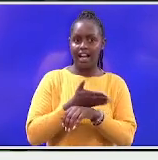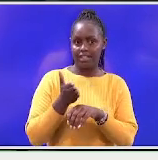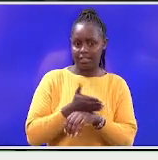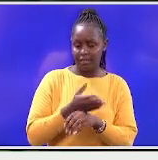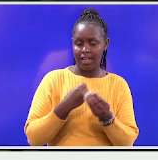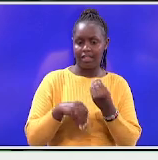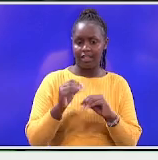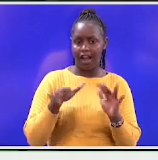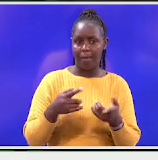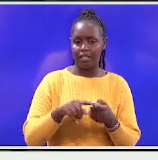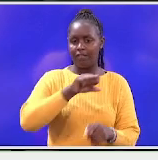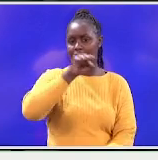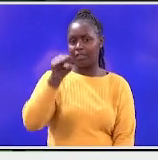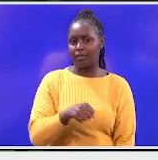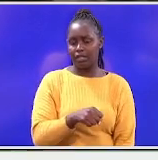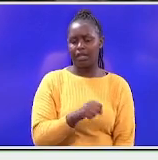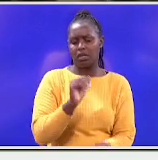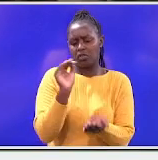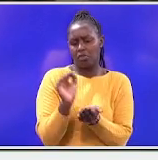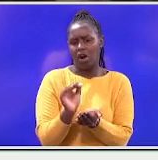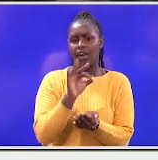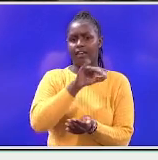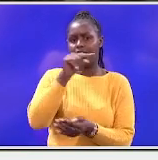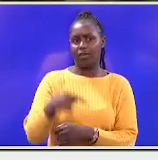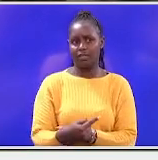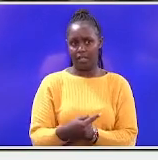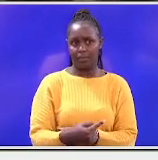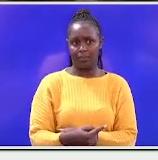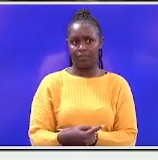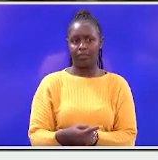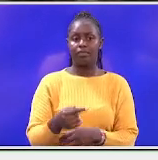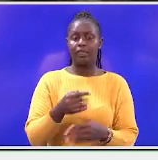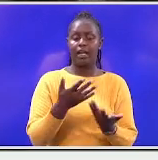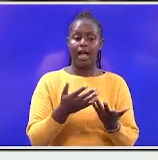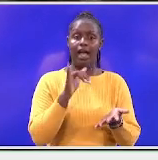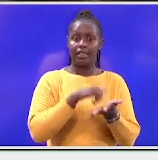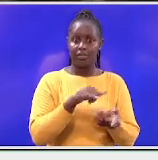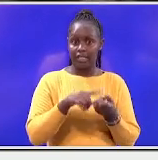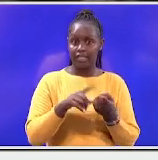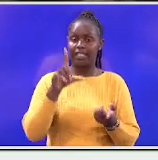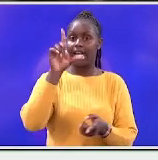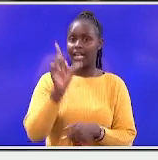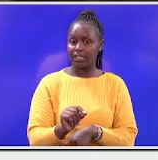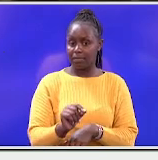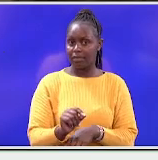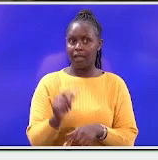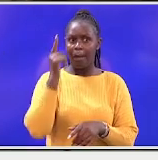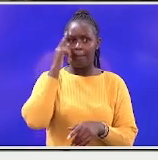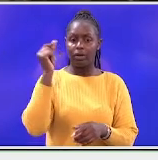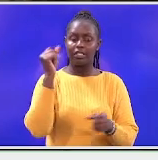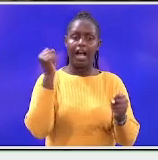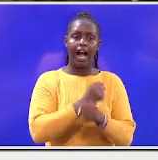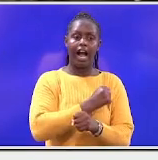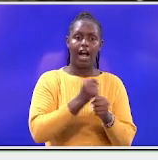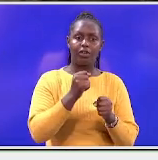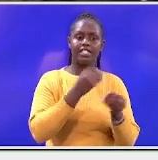na 5000. Kwa gunia ndogo 3000. Bei ya mkulima inakuwaga cheap kwa sababu hawezi uza mizigo yake kwa